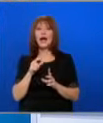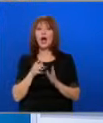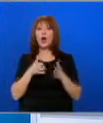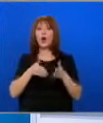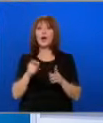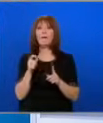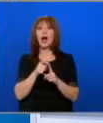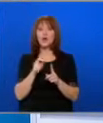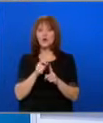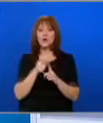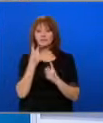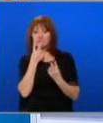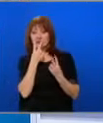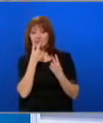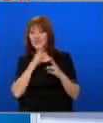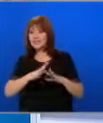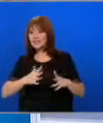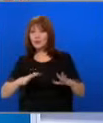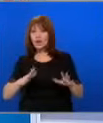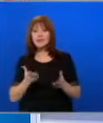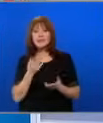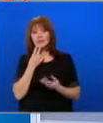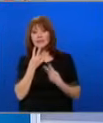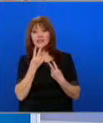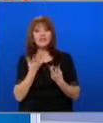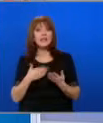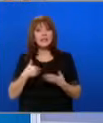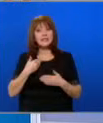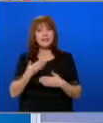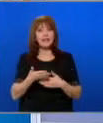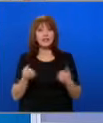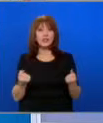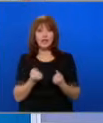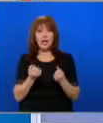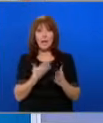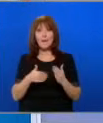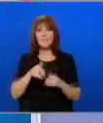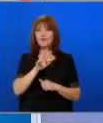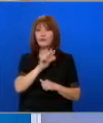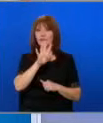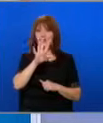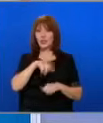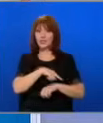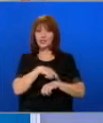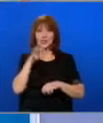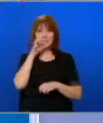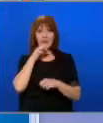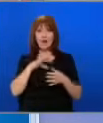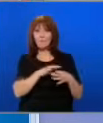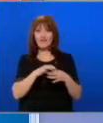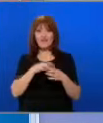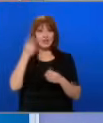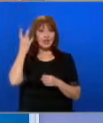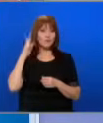какви да бъдат следващите действия. Информацията е на Reuters. Повече от 24 часа няма връзка нито с моряците,